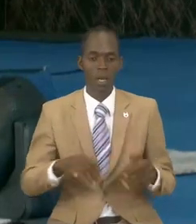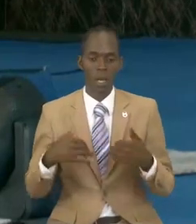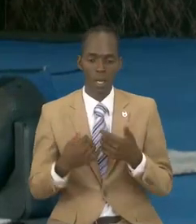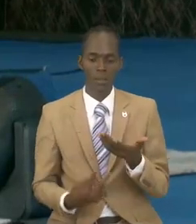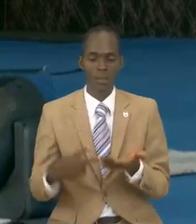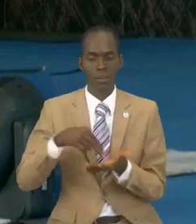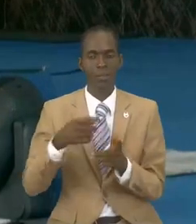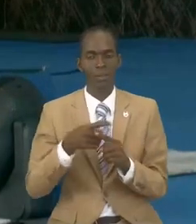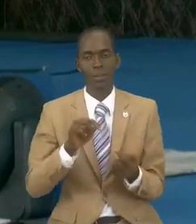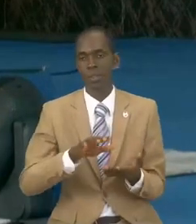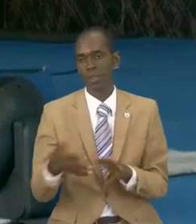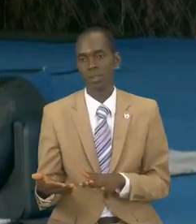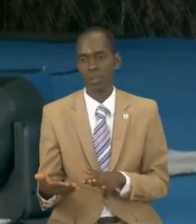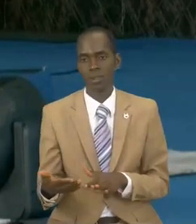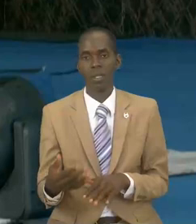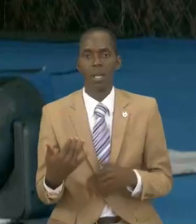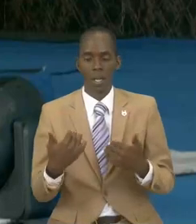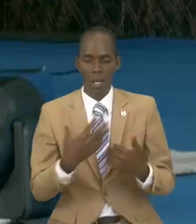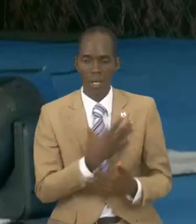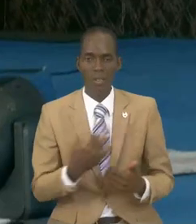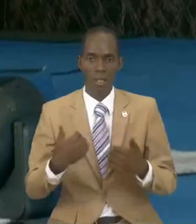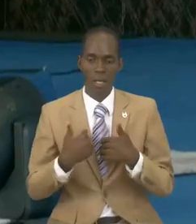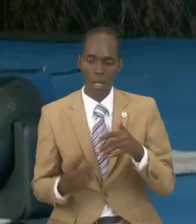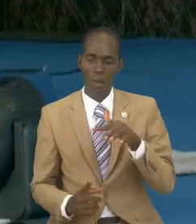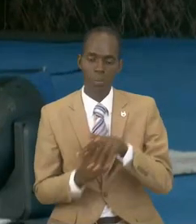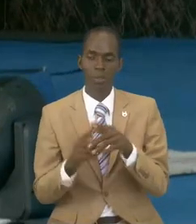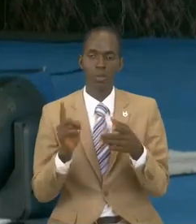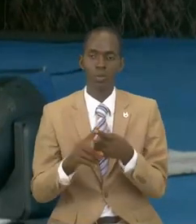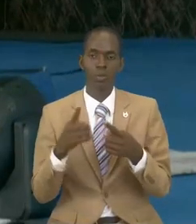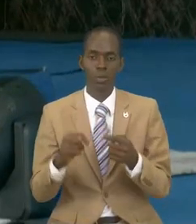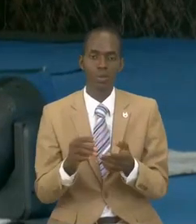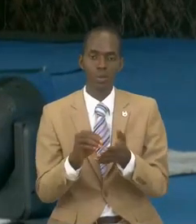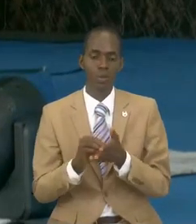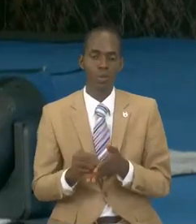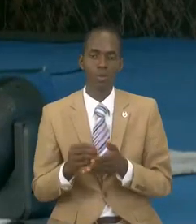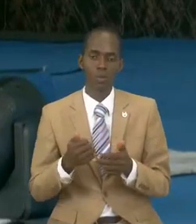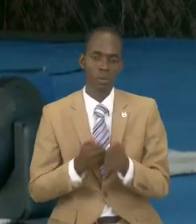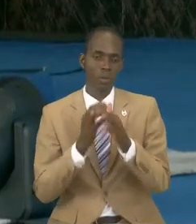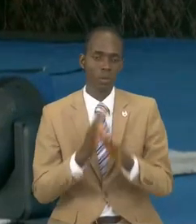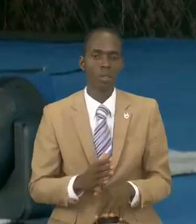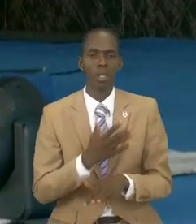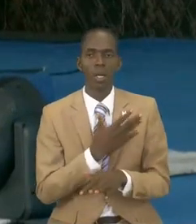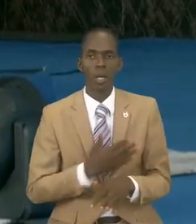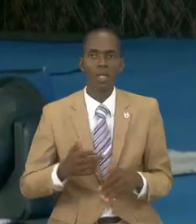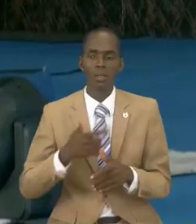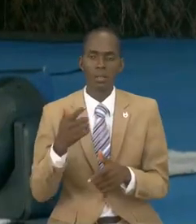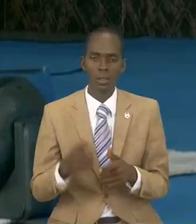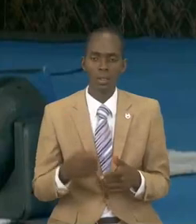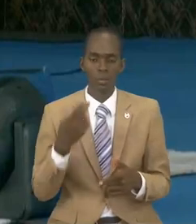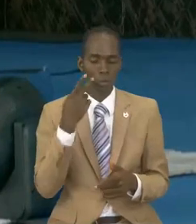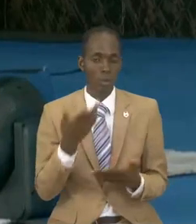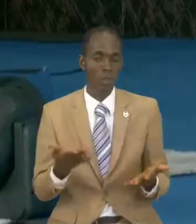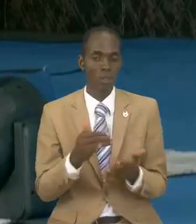morts. Il est apparu à ses disciples. Et puis, c'est dit que